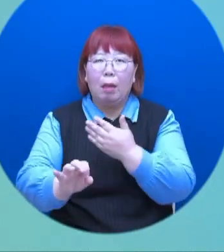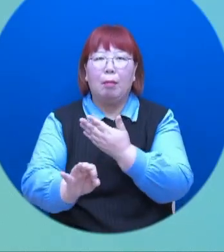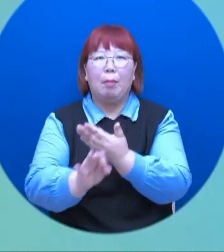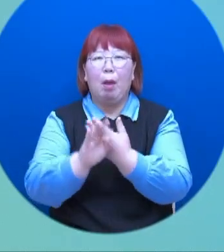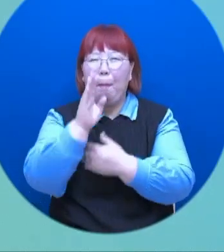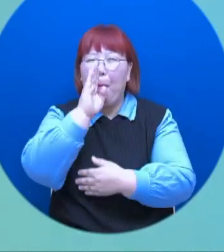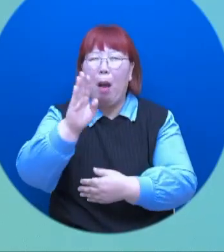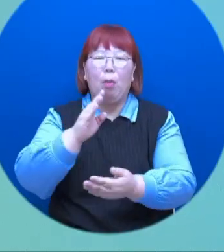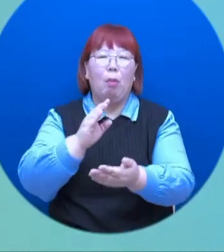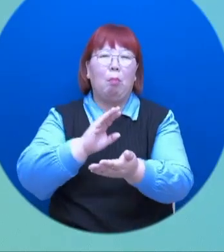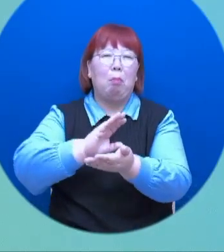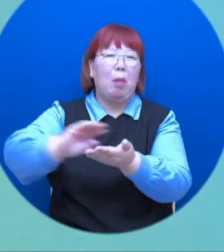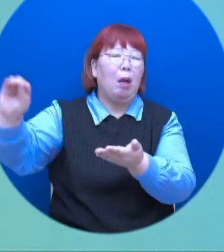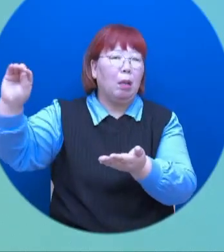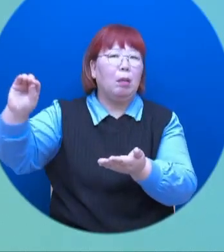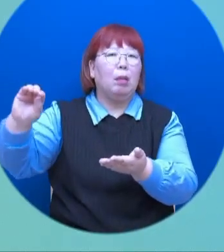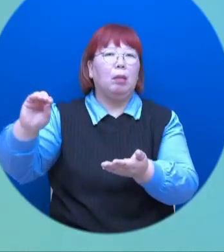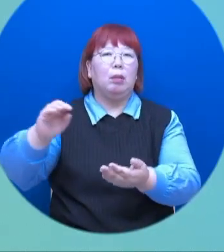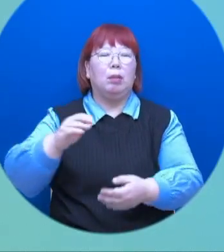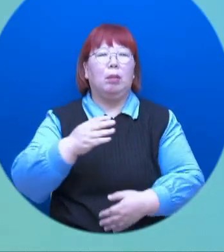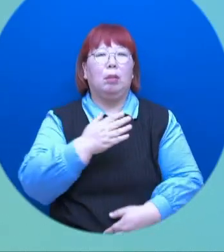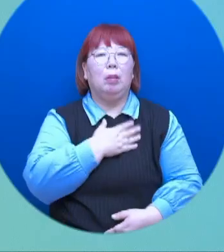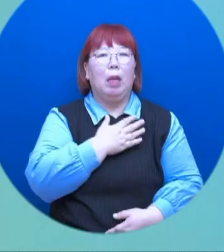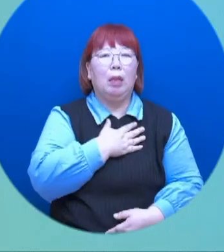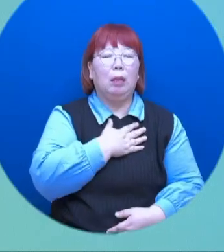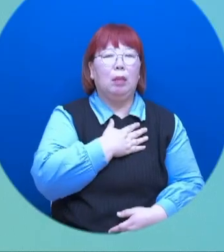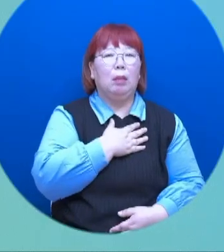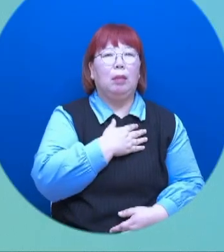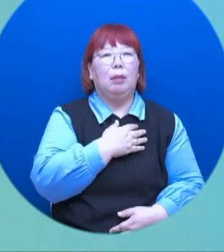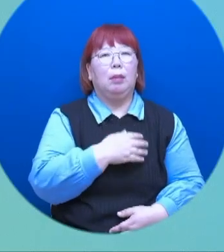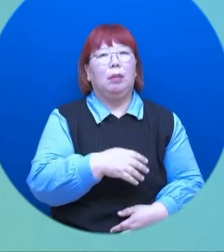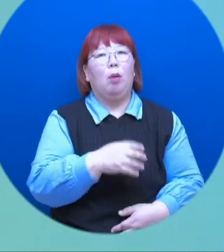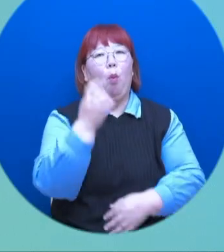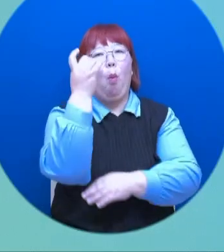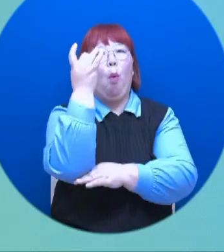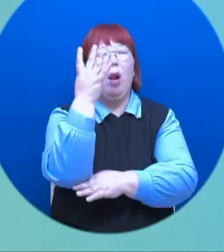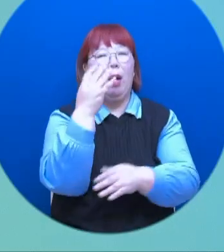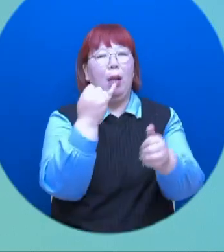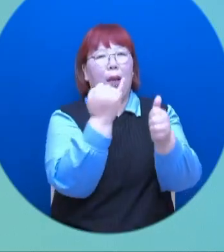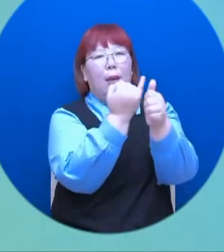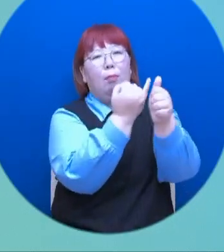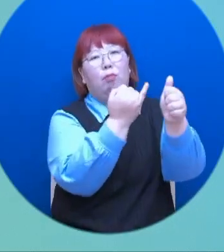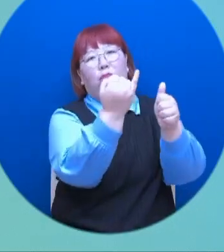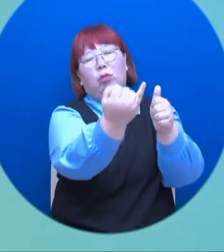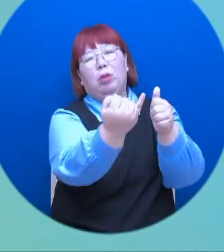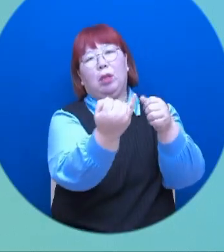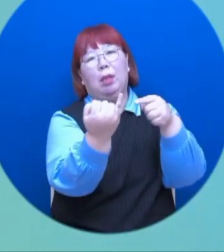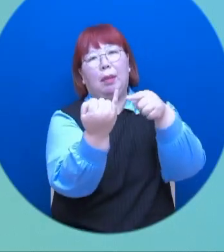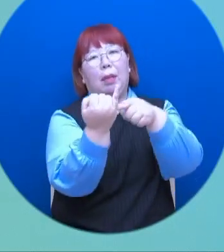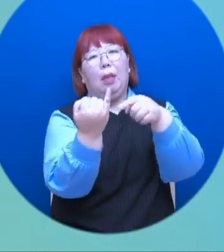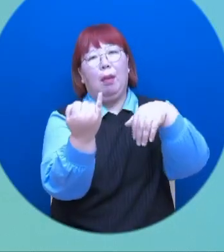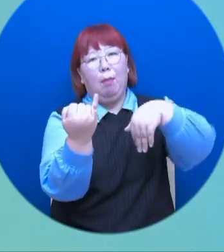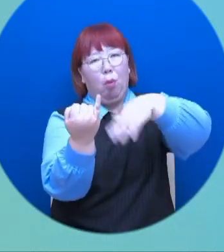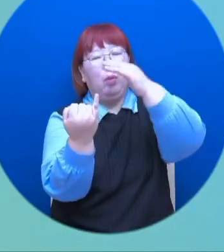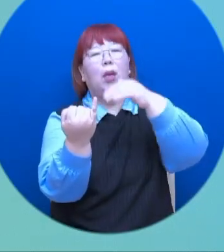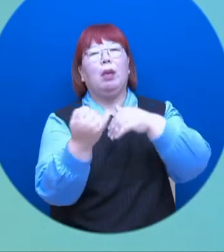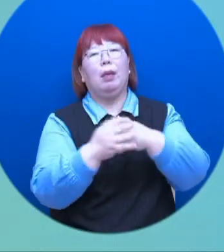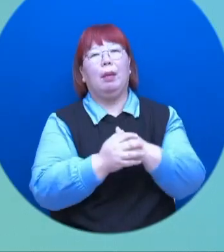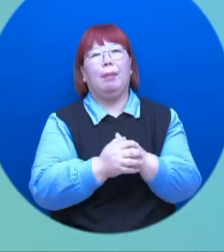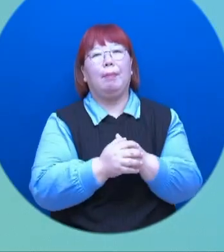못한, 아들을 낳지 못한 자기 아버지의 본초에게 보내졌어요. 그 어릴 때부터 피덩이 때부터